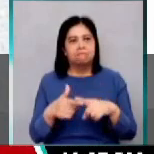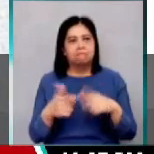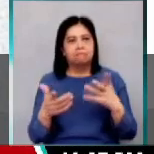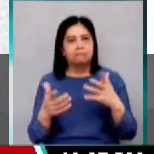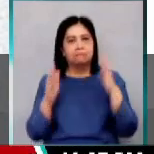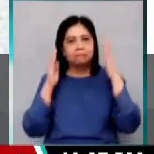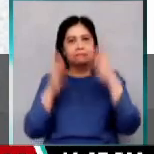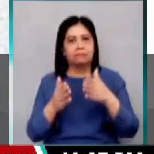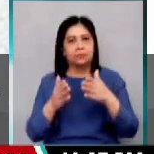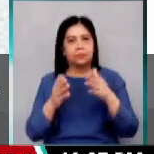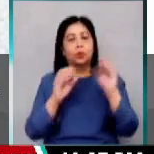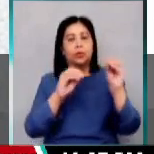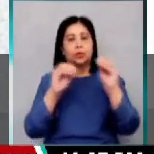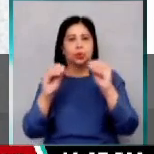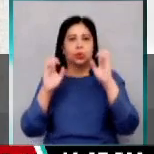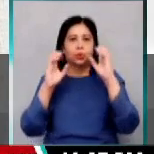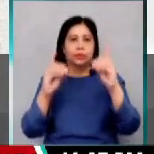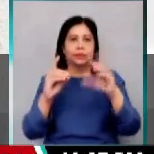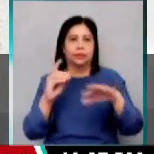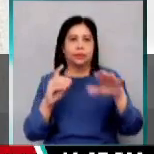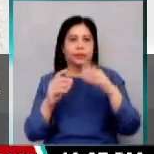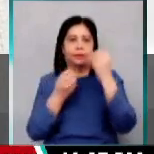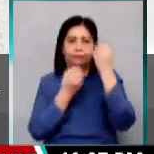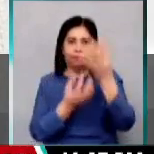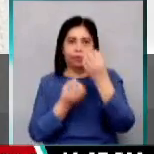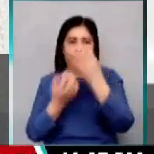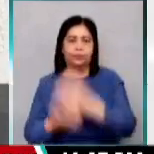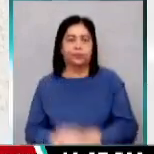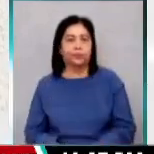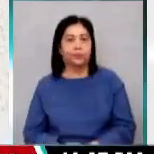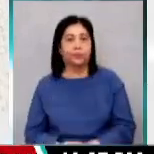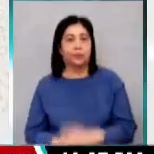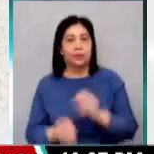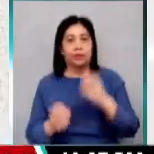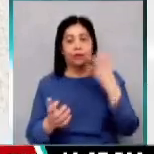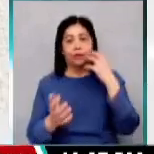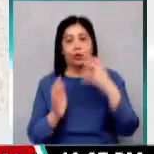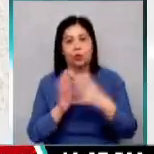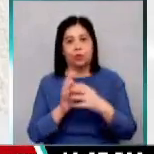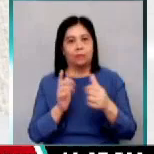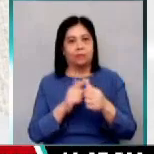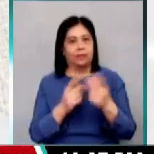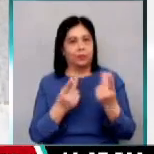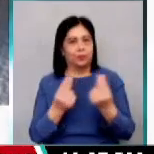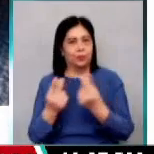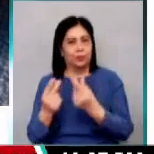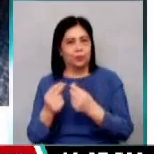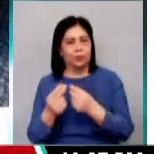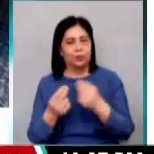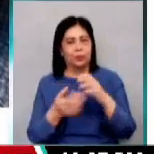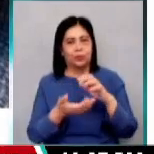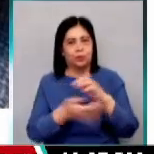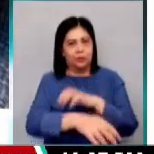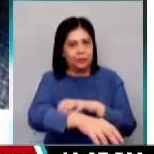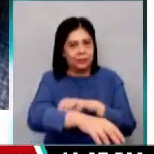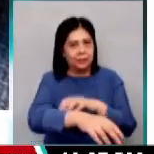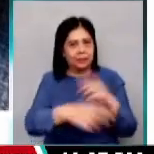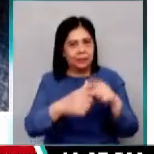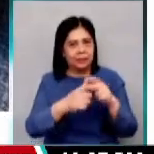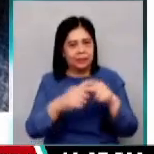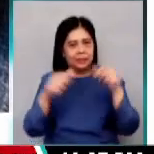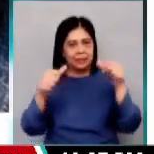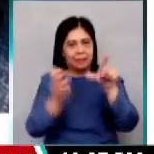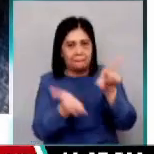educate and inform. Sa Photoshop daw muna ginagawa ni Ja ang sketches bago ipiniprint sa tela ang